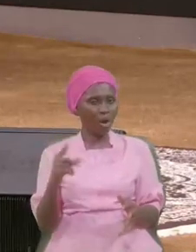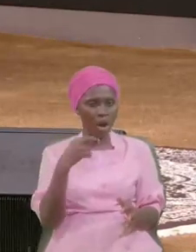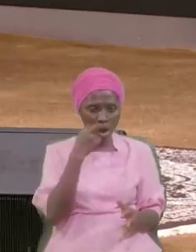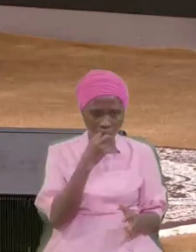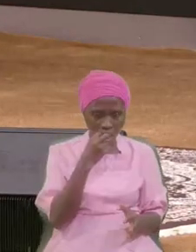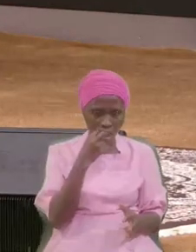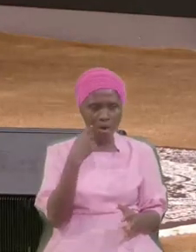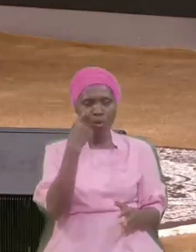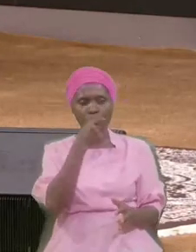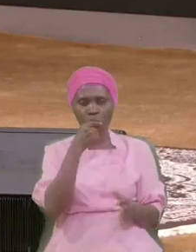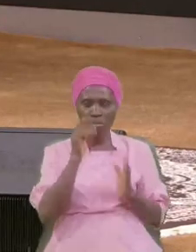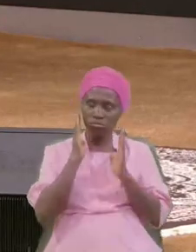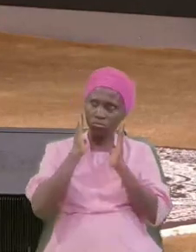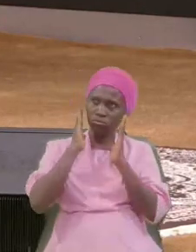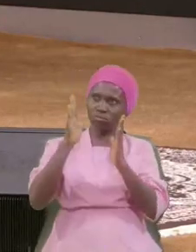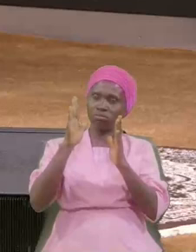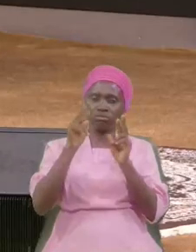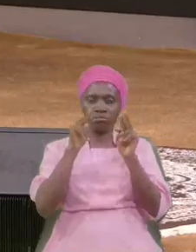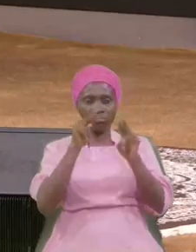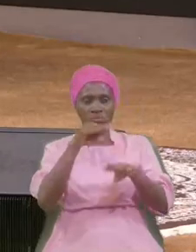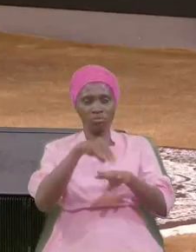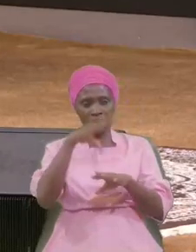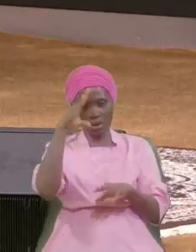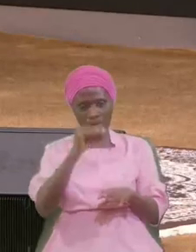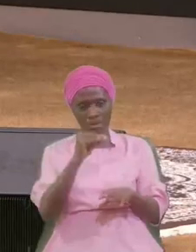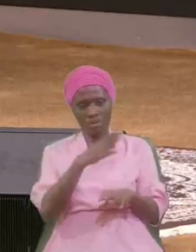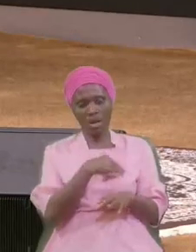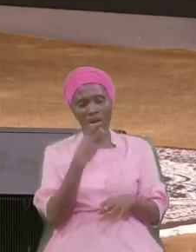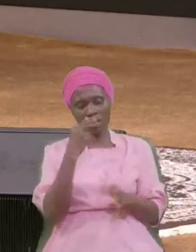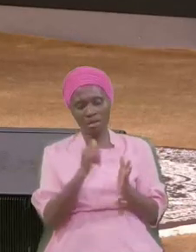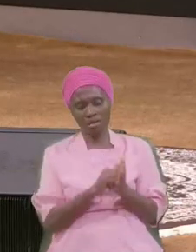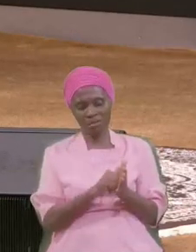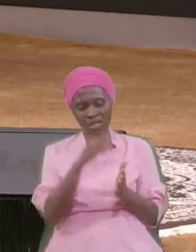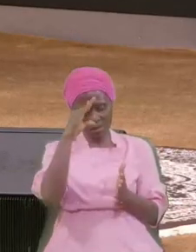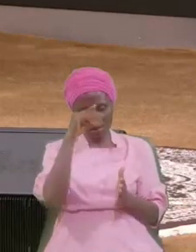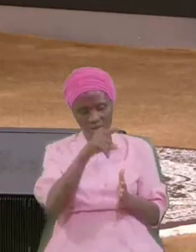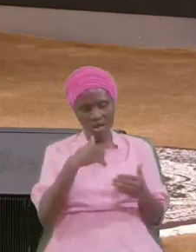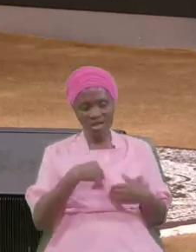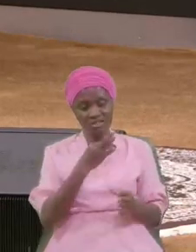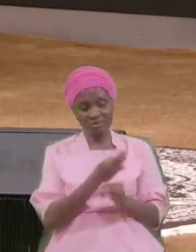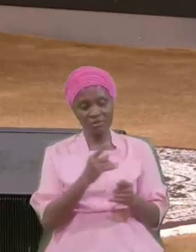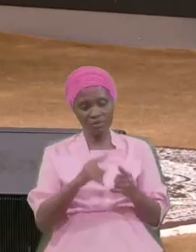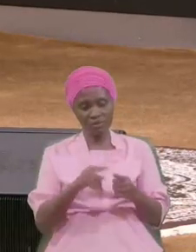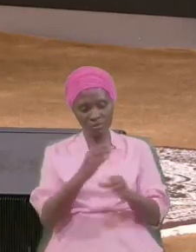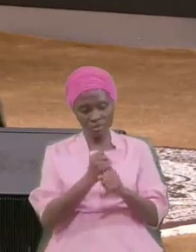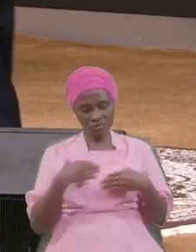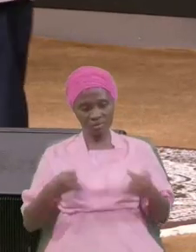regards sur lui et voyant qu'il avait la foi pour être guéri, verset 10.